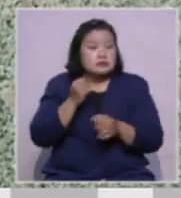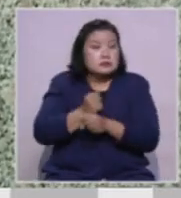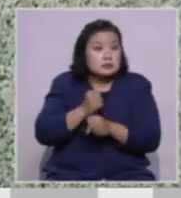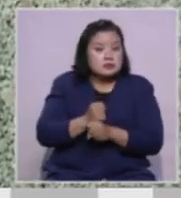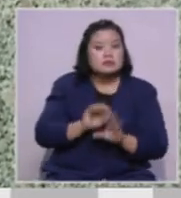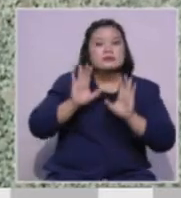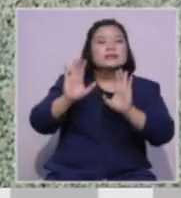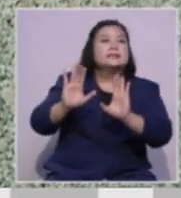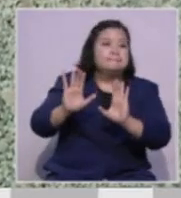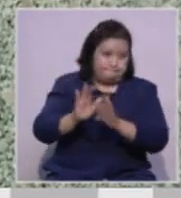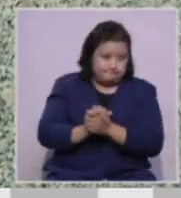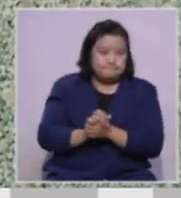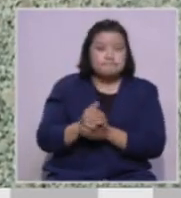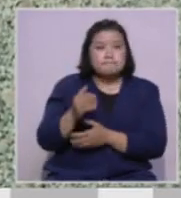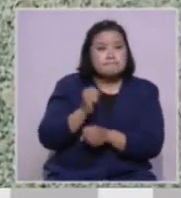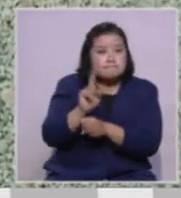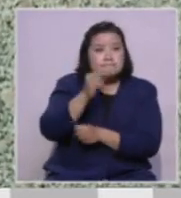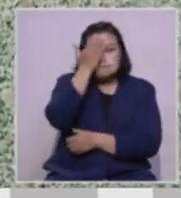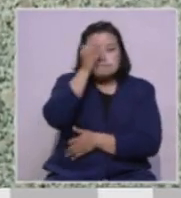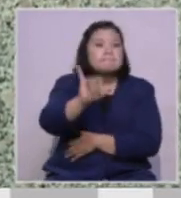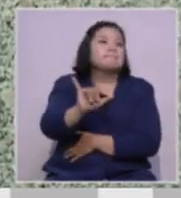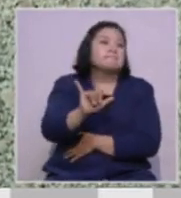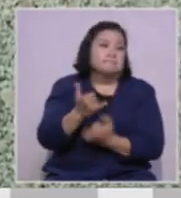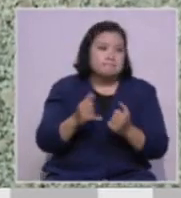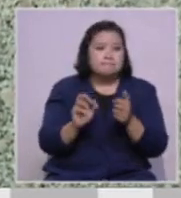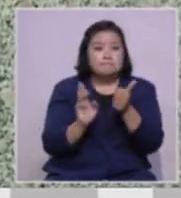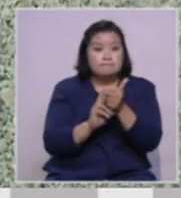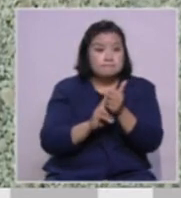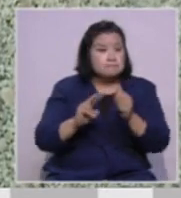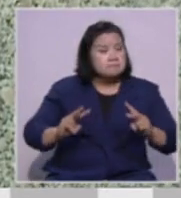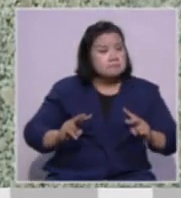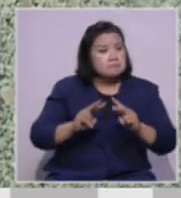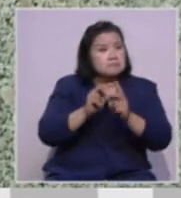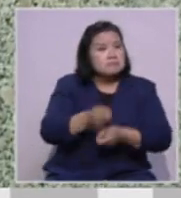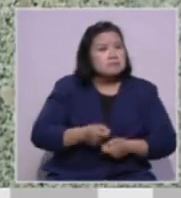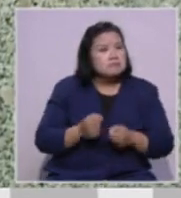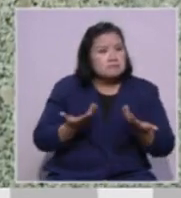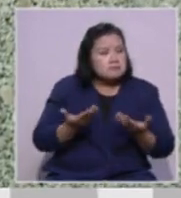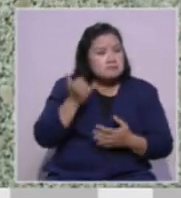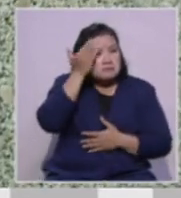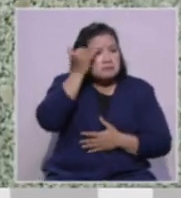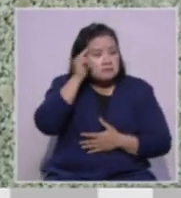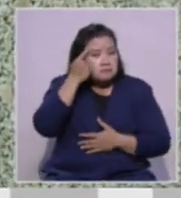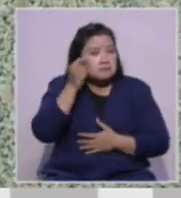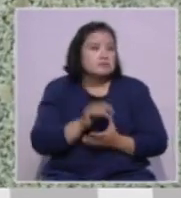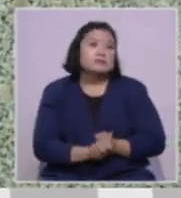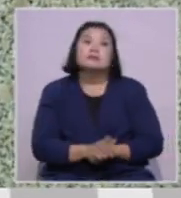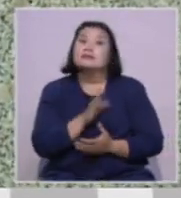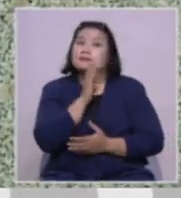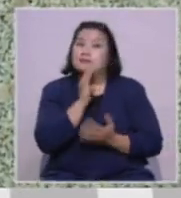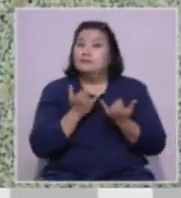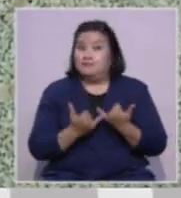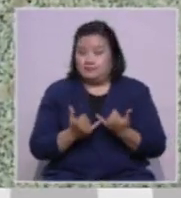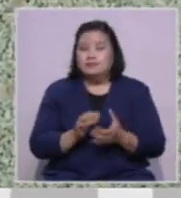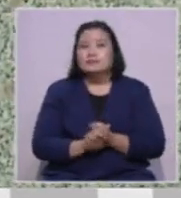การที่ไปอยู่เป็นรัฐมนตรีช่วยเกษตรเนี่ย ตามข่าวมีมาแล้วนะครับเดี๋ยวเราพูดกันแต่ว่าผมมองว่าการที่มอบหมายท่านขึ้นมาเนี่ยส่วนนึงเลยเนี่ย